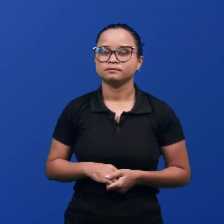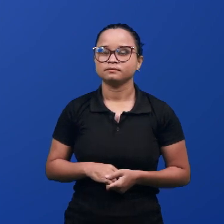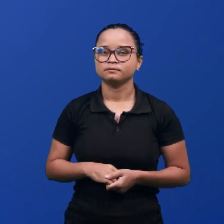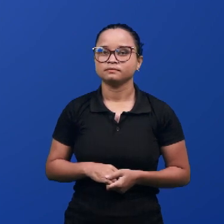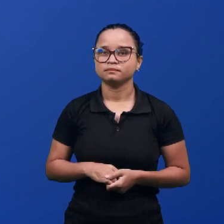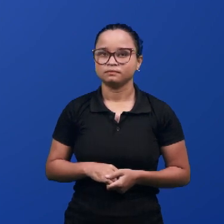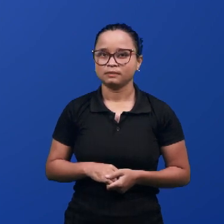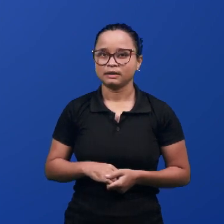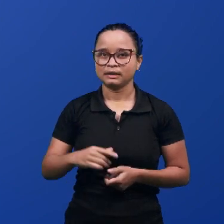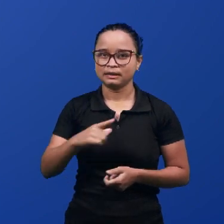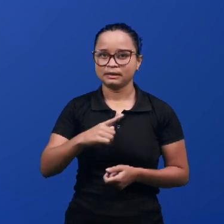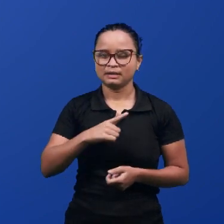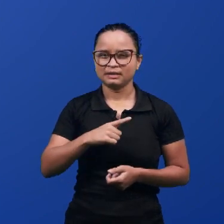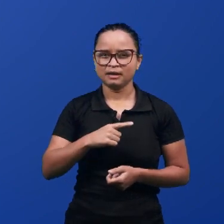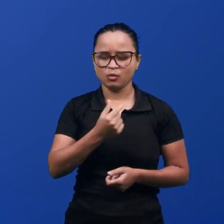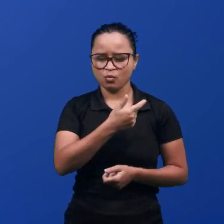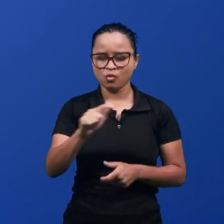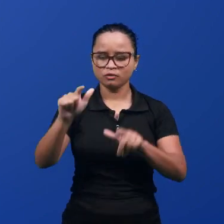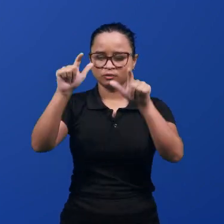sortie pour ceux